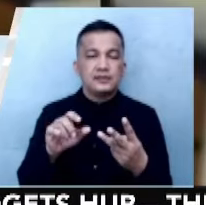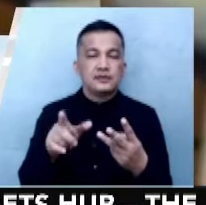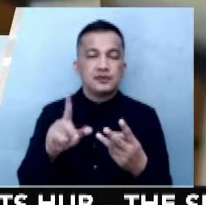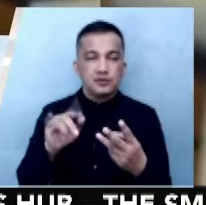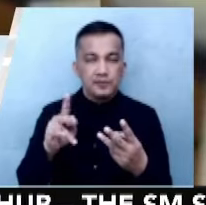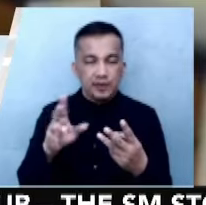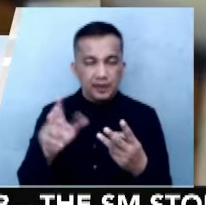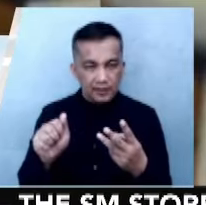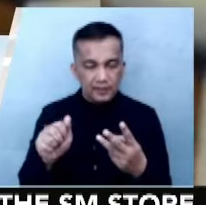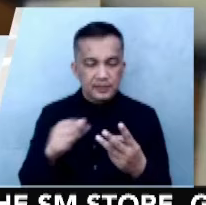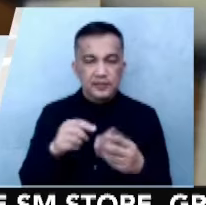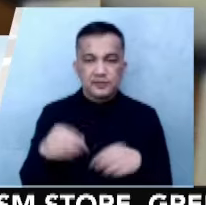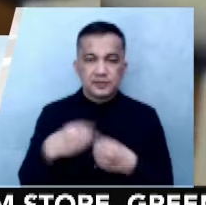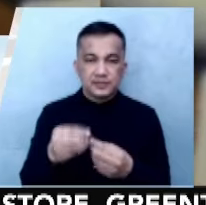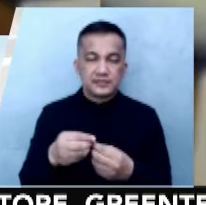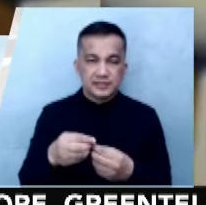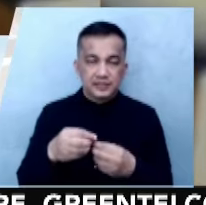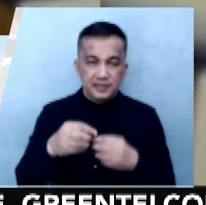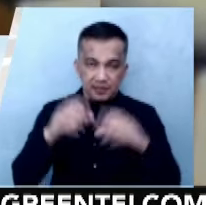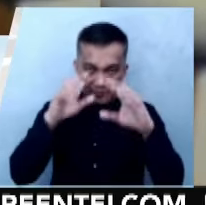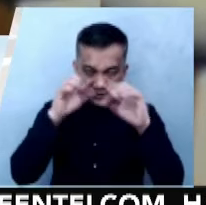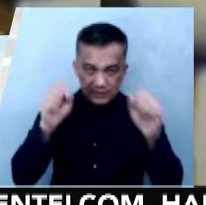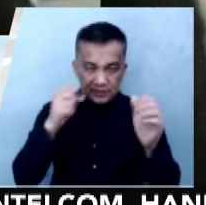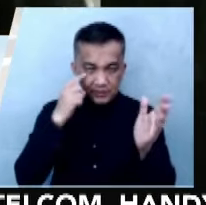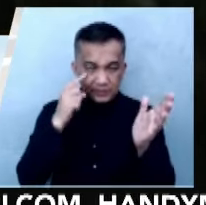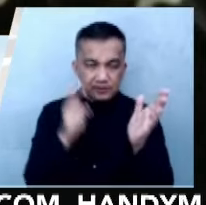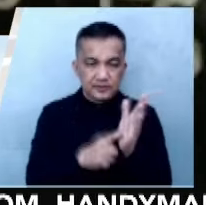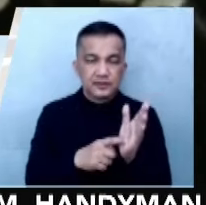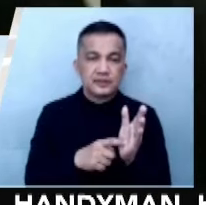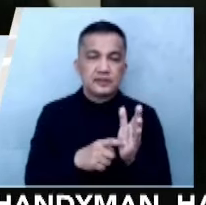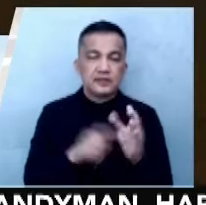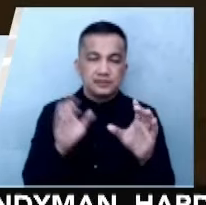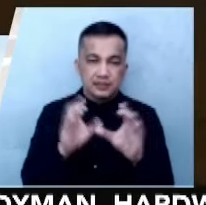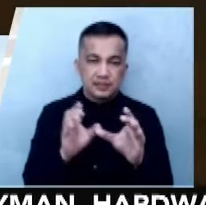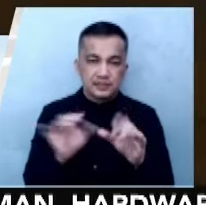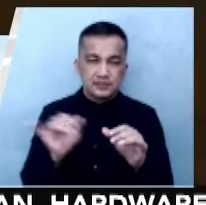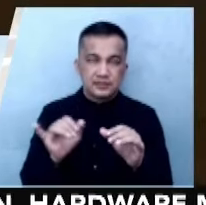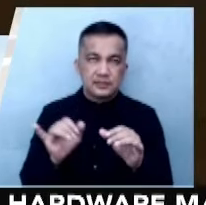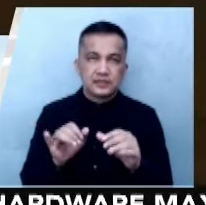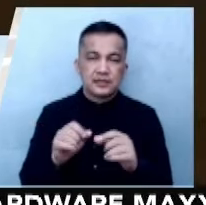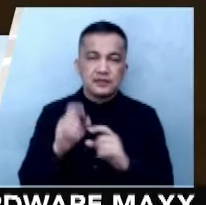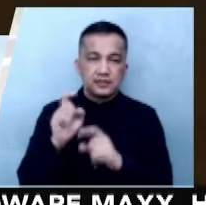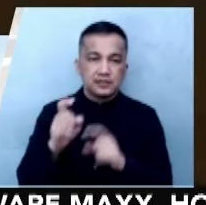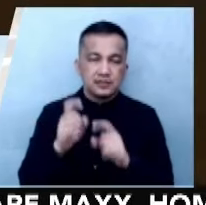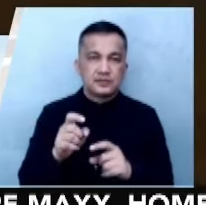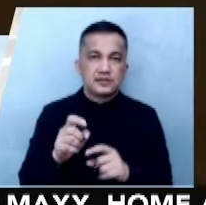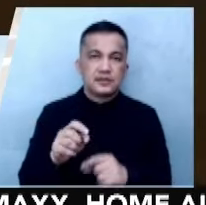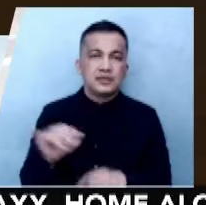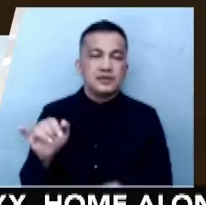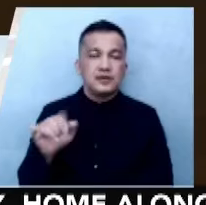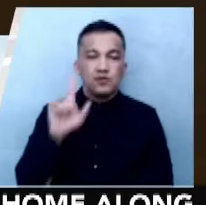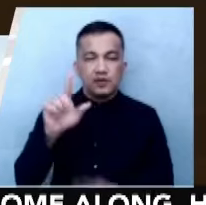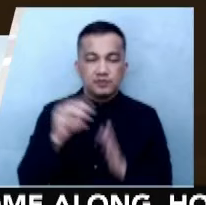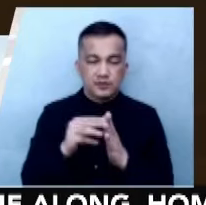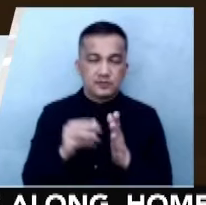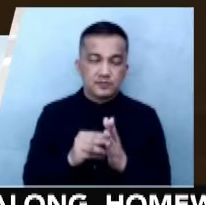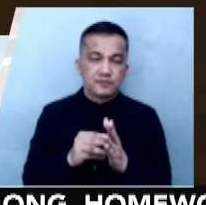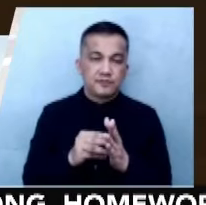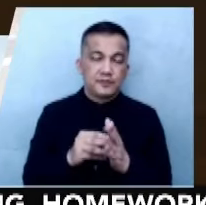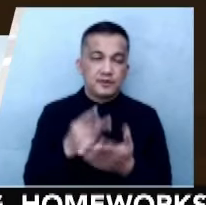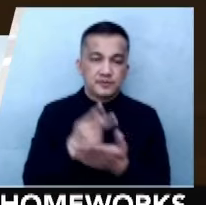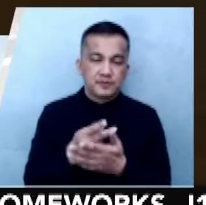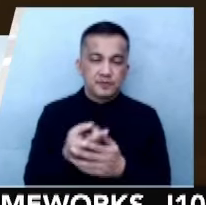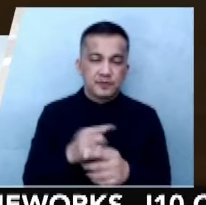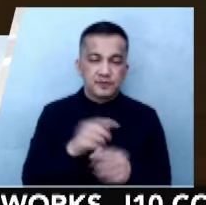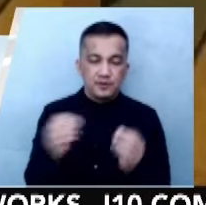ng presidential citation at iba pang insentibo gaya ng tigil 1,000,000 piso mula sa Office of the President. Baka man wala sa